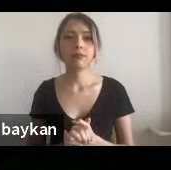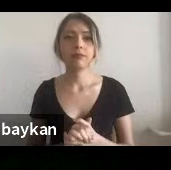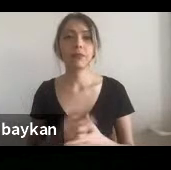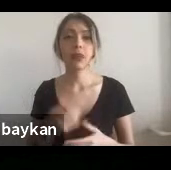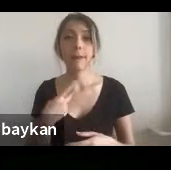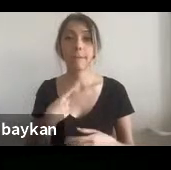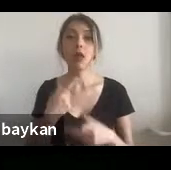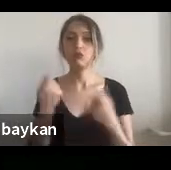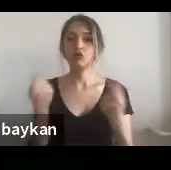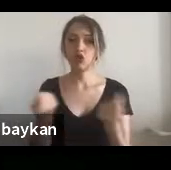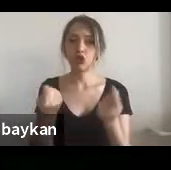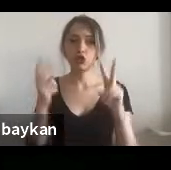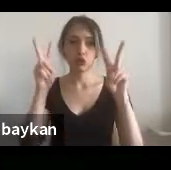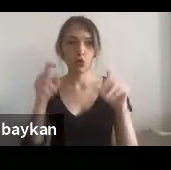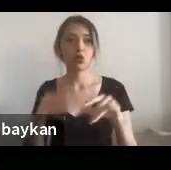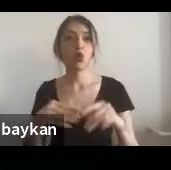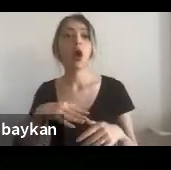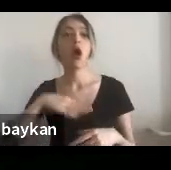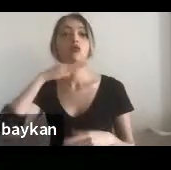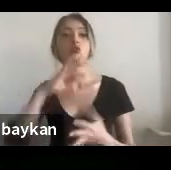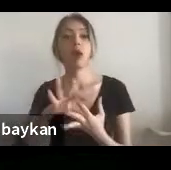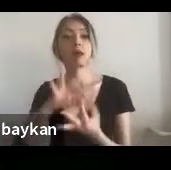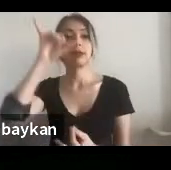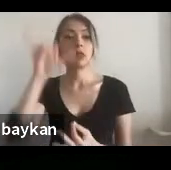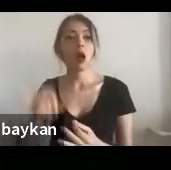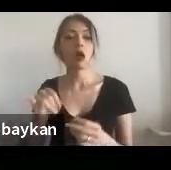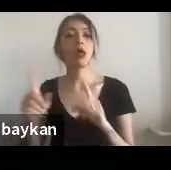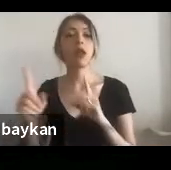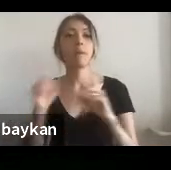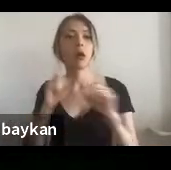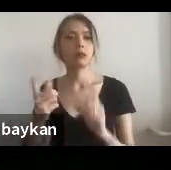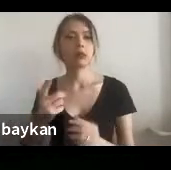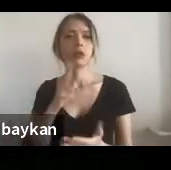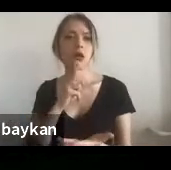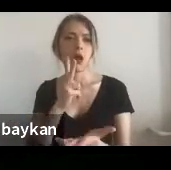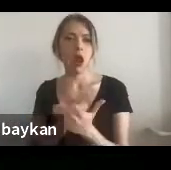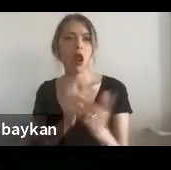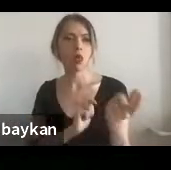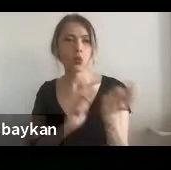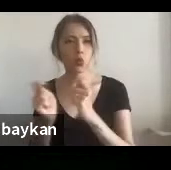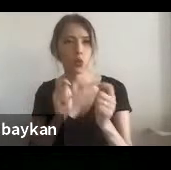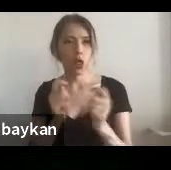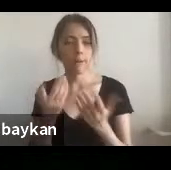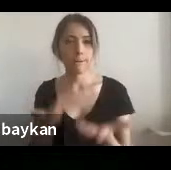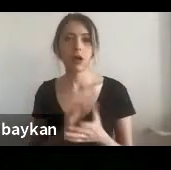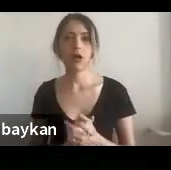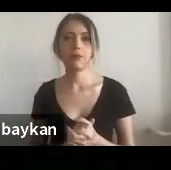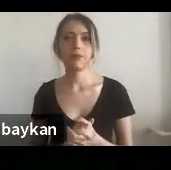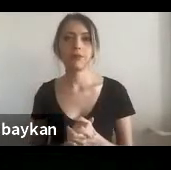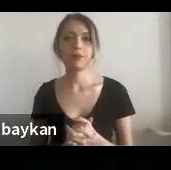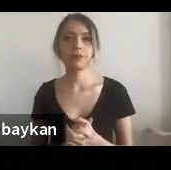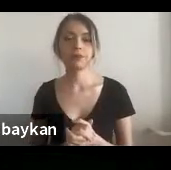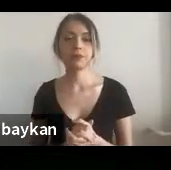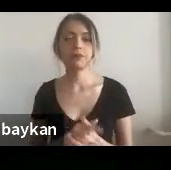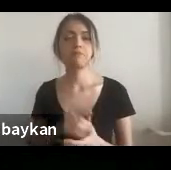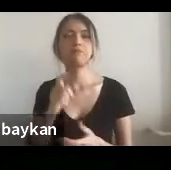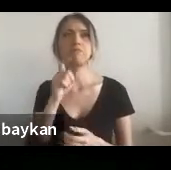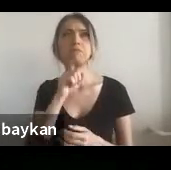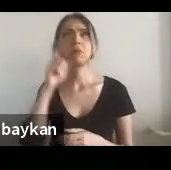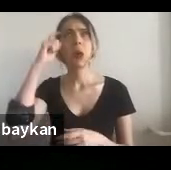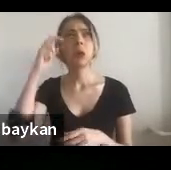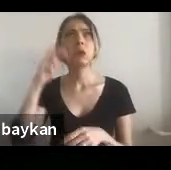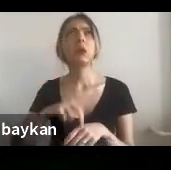benim ilgilendiğim bir konu Avrupa İnsan Hakları Mahkemesi kararlarının uygulanması. Yanlış hatırlamıyorsam